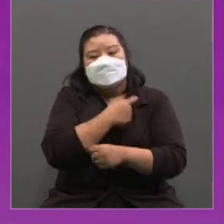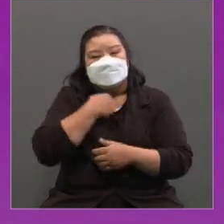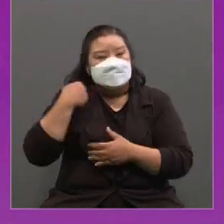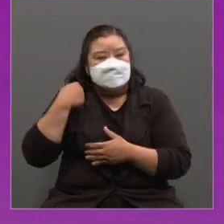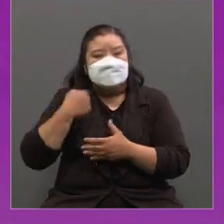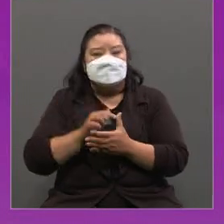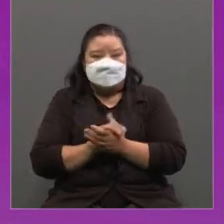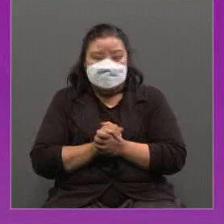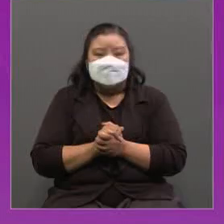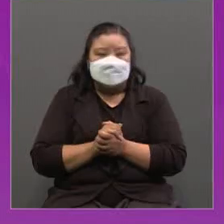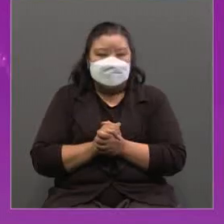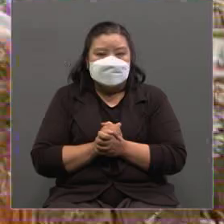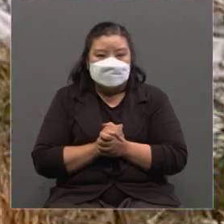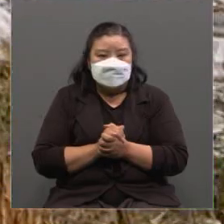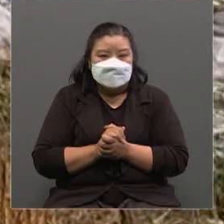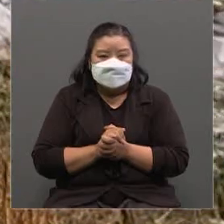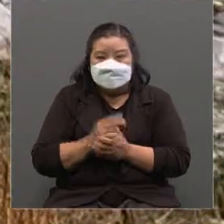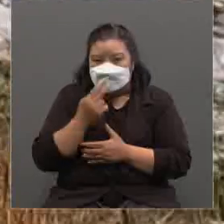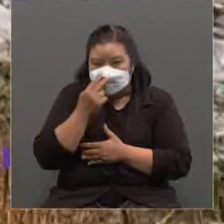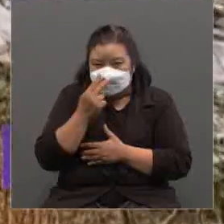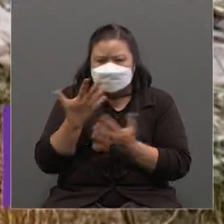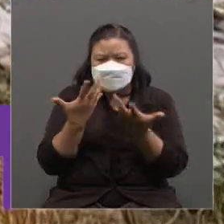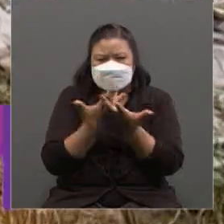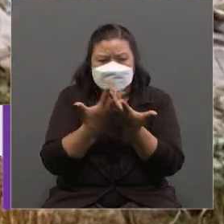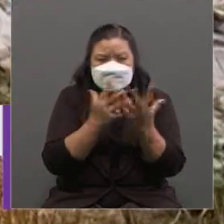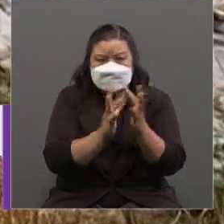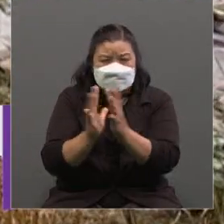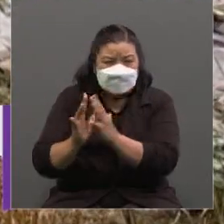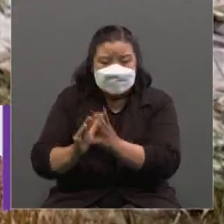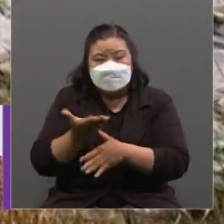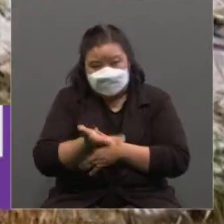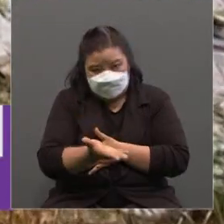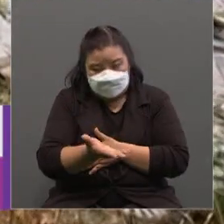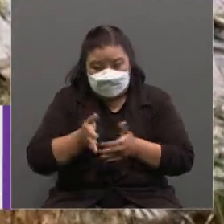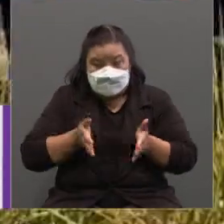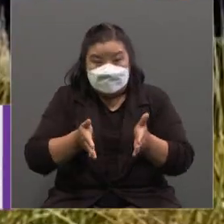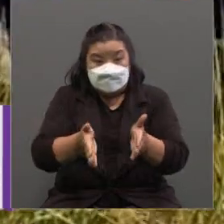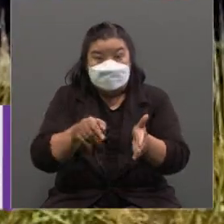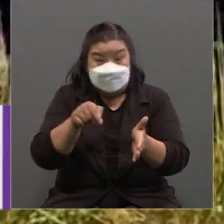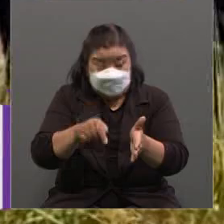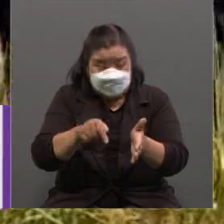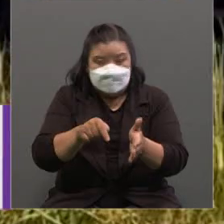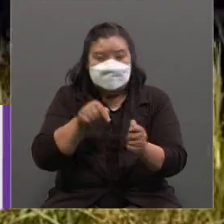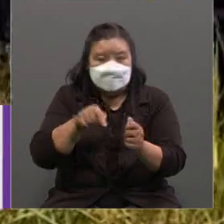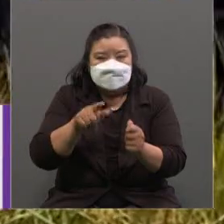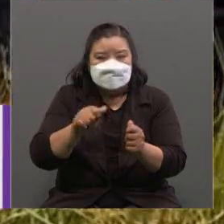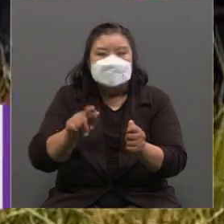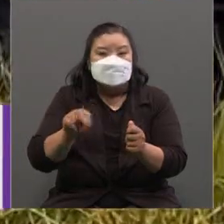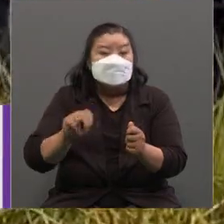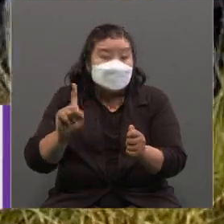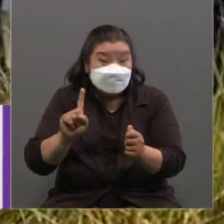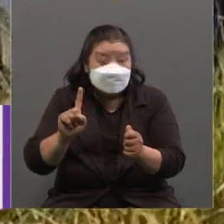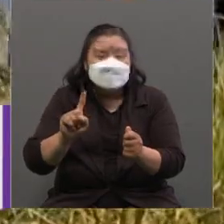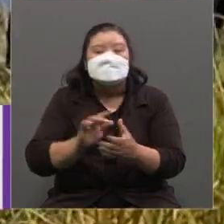นี่แหละครับที่เกิดเหตุนะครับเป็นป่าละเมาะอยู่ข้างทางที่ถนนลพบุรีราเมศบ้านท่าท้องตำบล